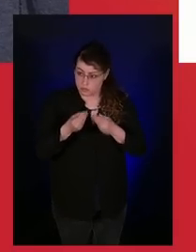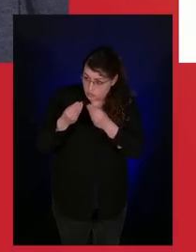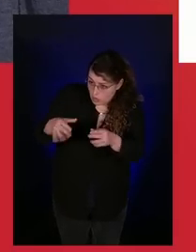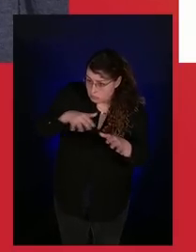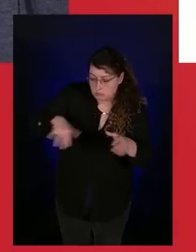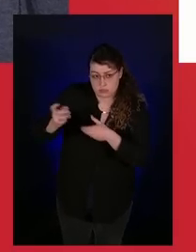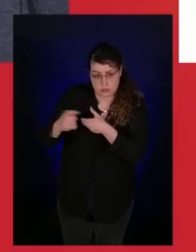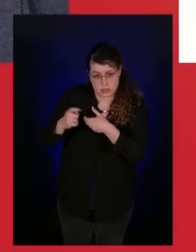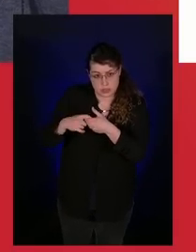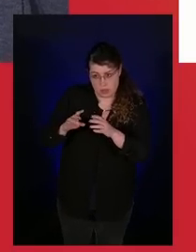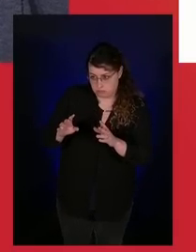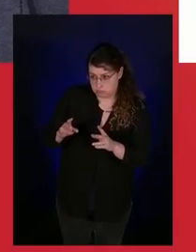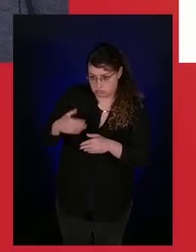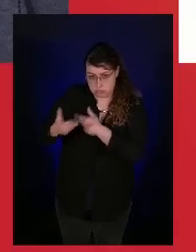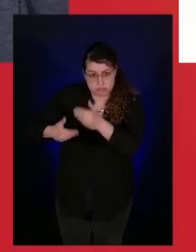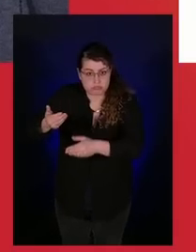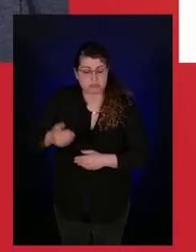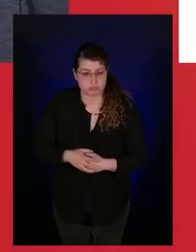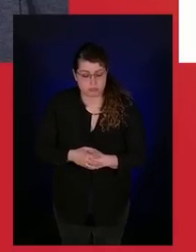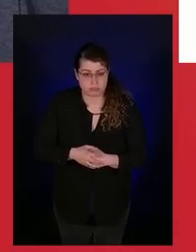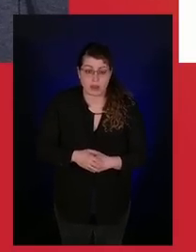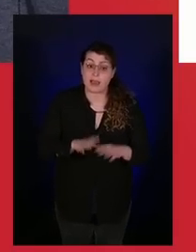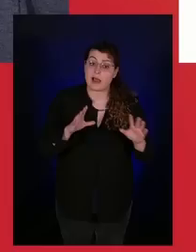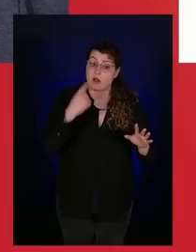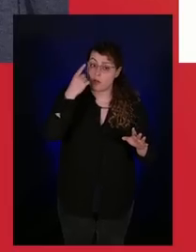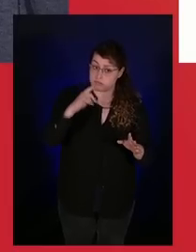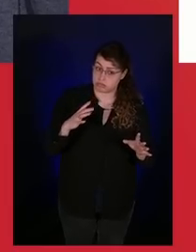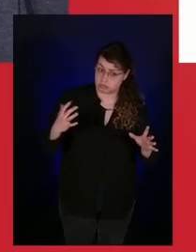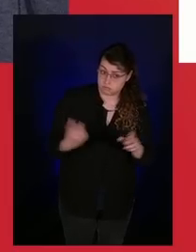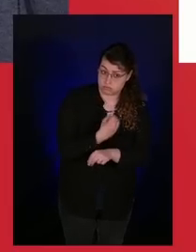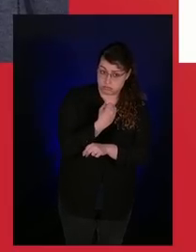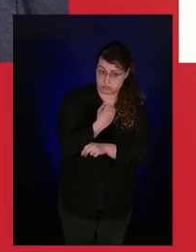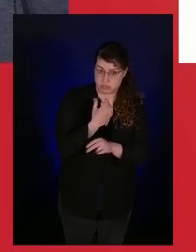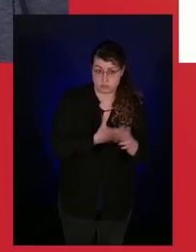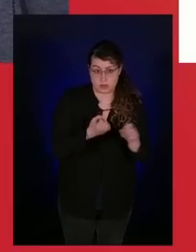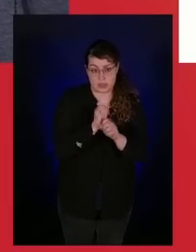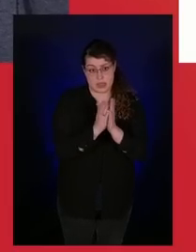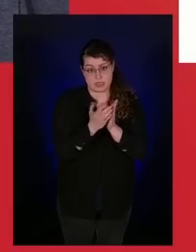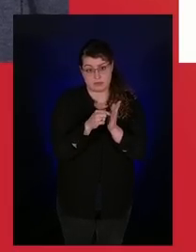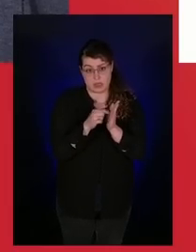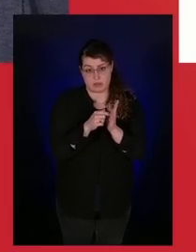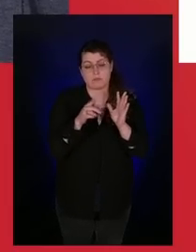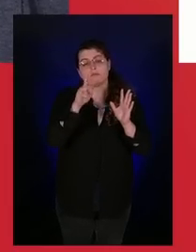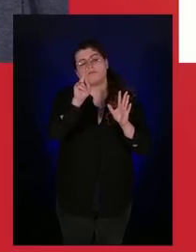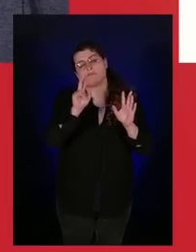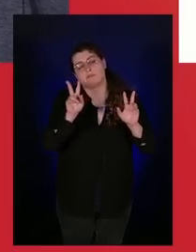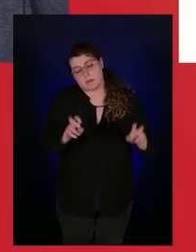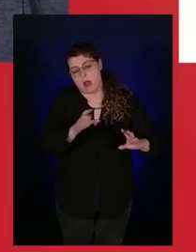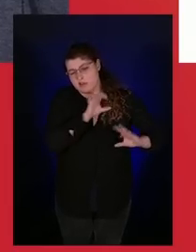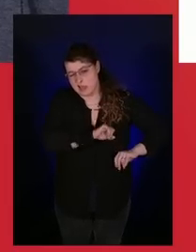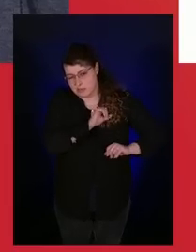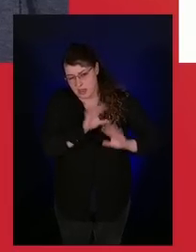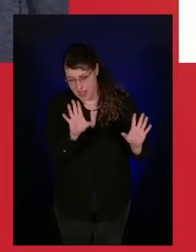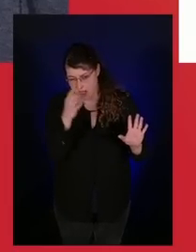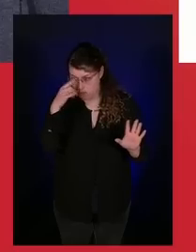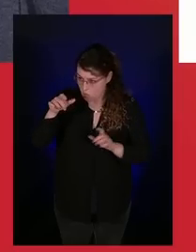politique financière. Pour y arriver, nous avons conçu un livret en mode expérimental, pour l'instant en direction